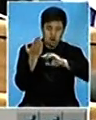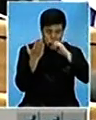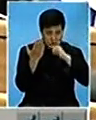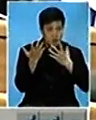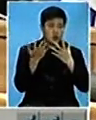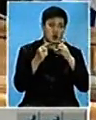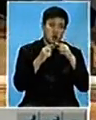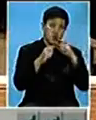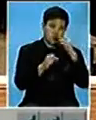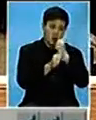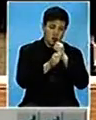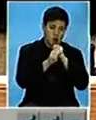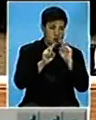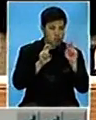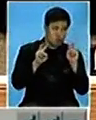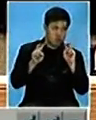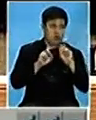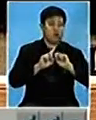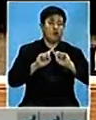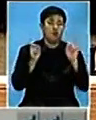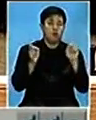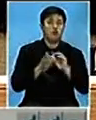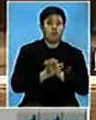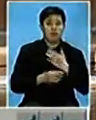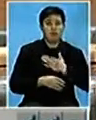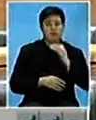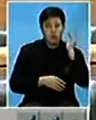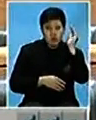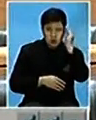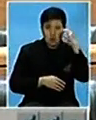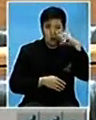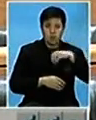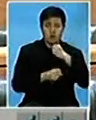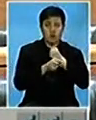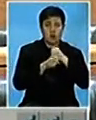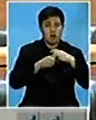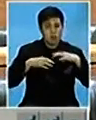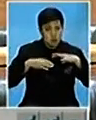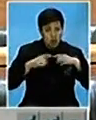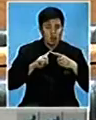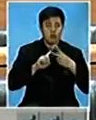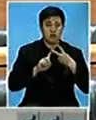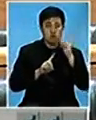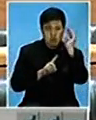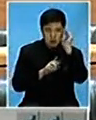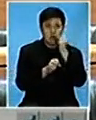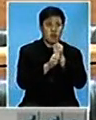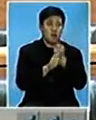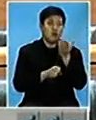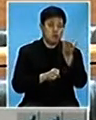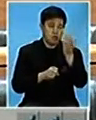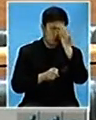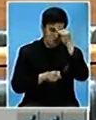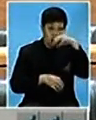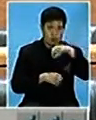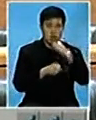ต่อองค์กรต่างๆแตกต่างกันผมเชื่อมั่นในองค์กรอิสระเชื่อมั่นในการทำงานของท่านเพราะองค์ก